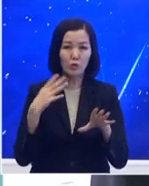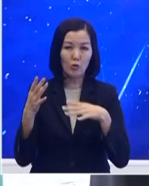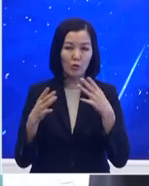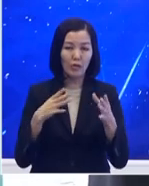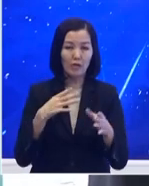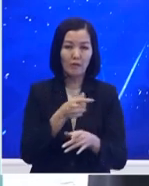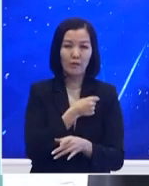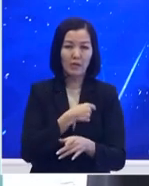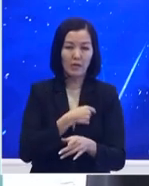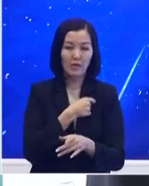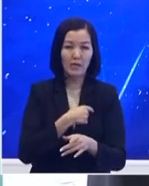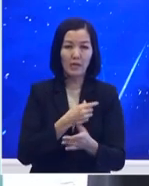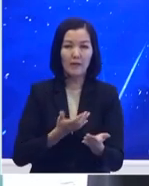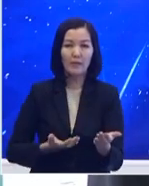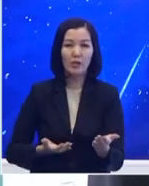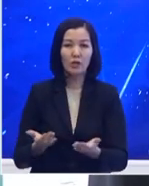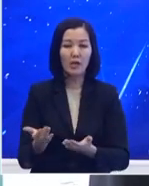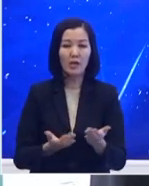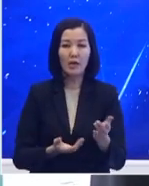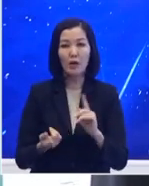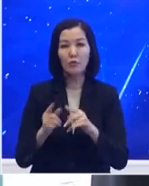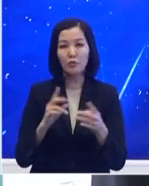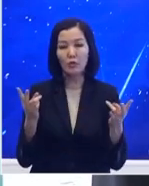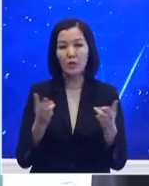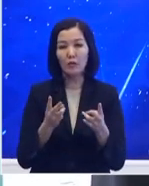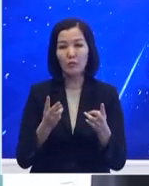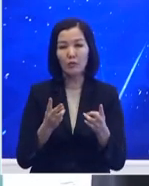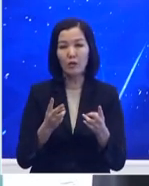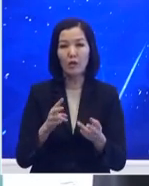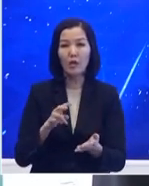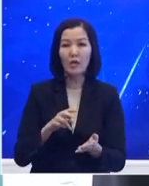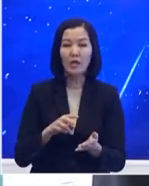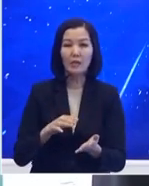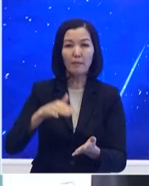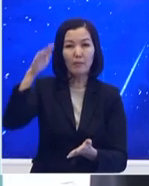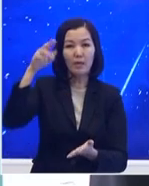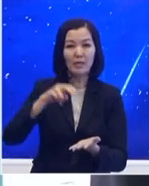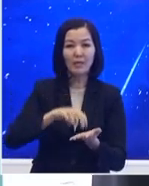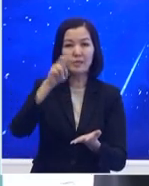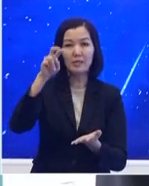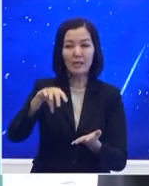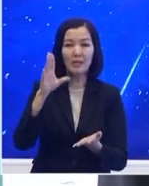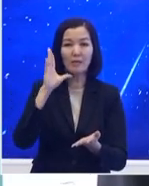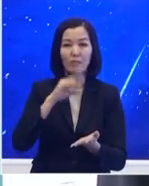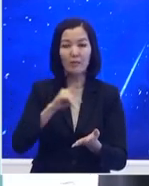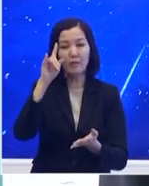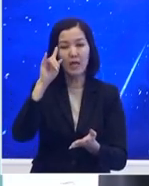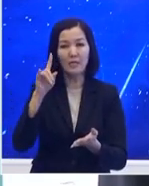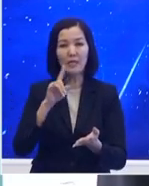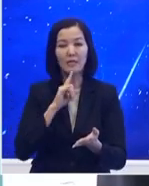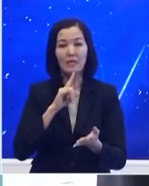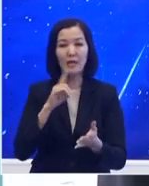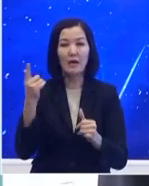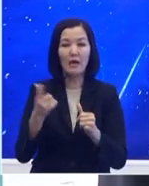осы шаңғы қалып кеткен соң мен түсіндім осы тұғырдан секіретінімді. Және мен қазақтың атын шығару үшін